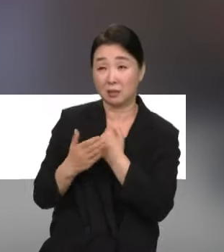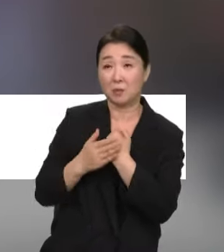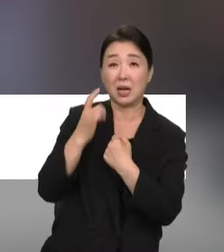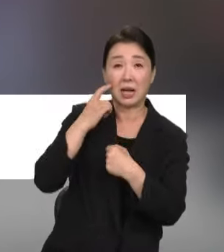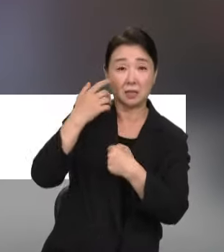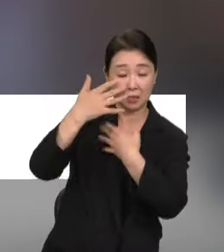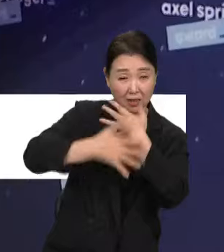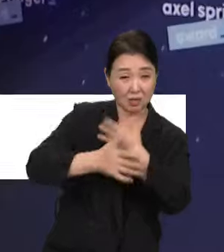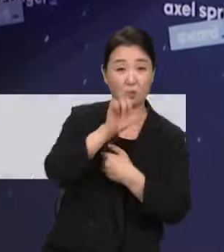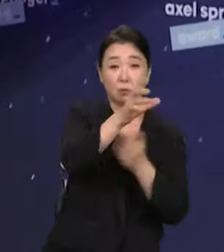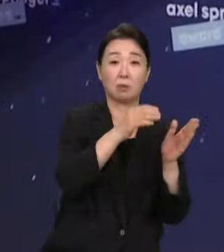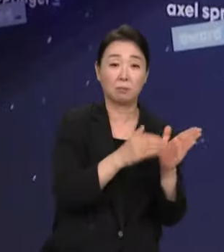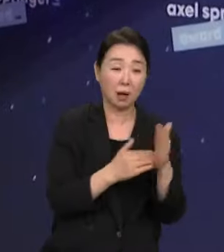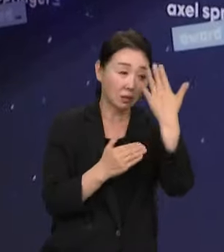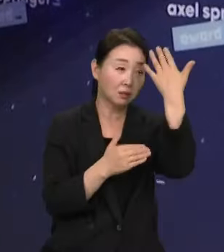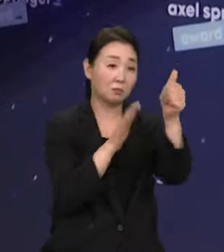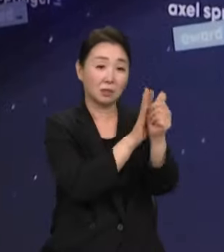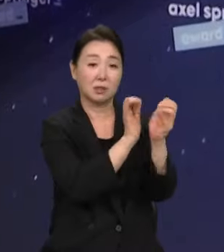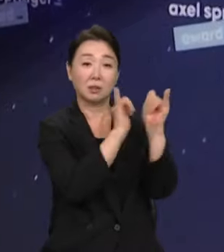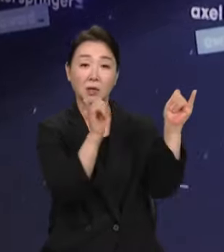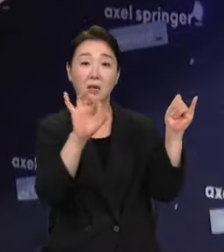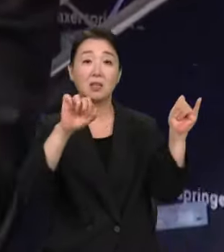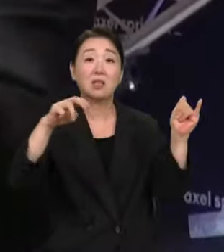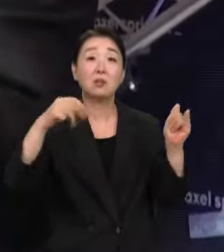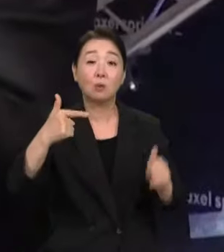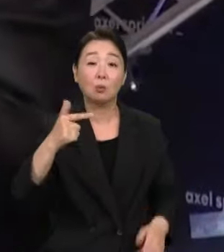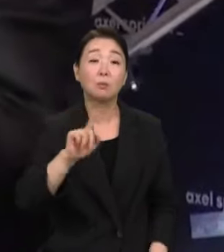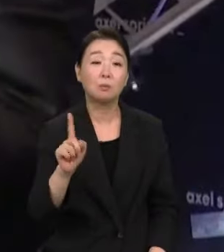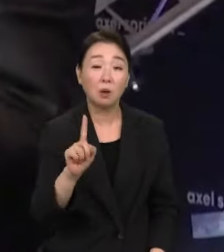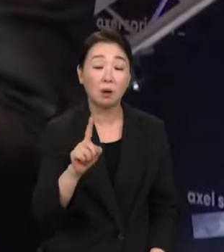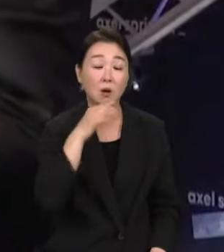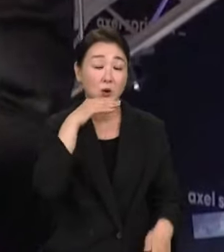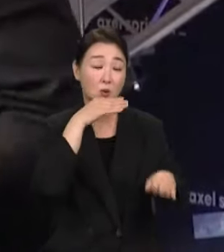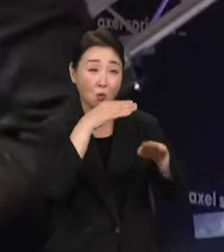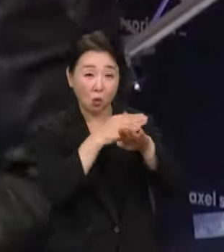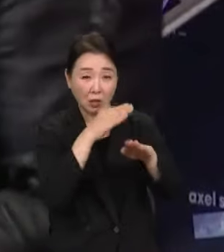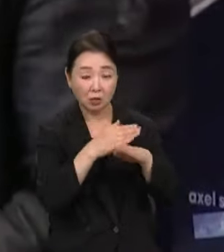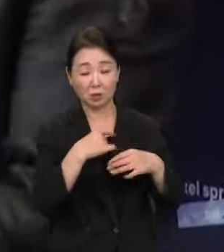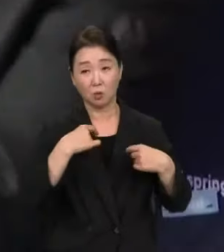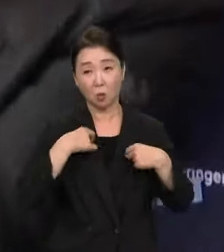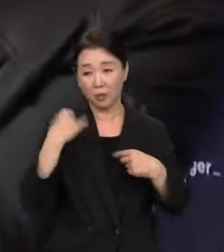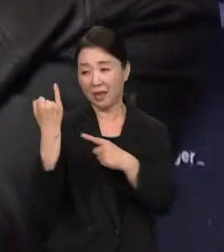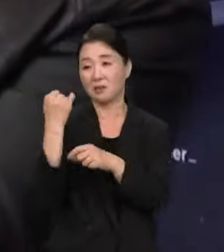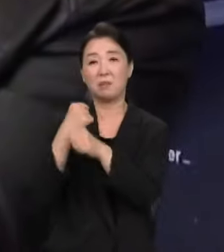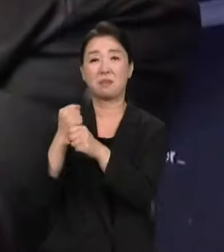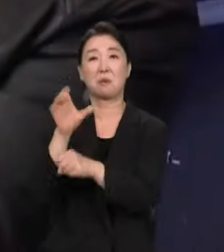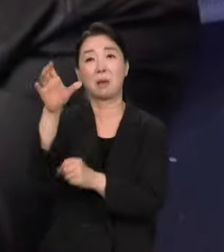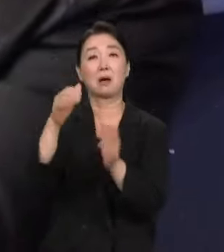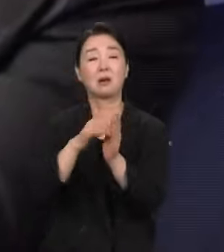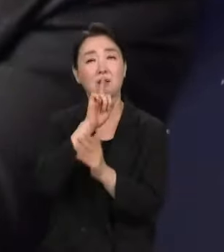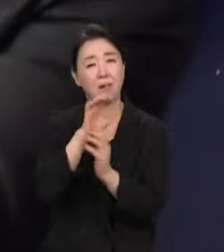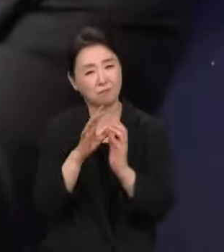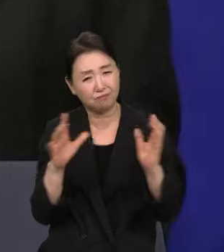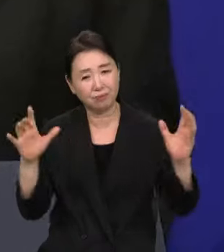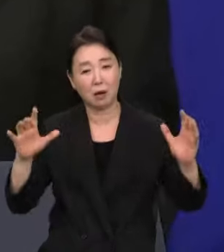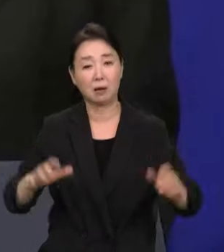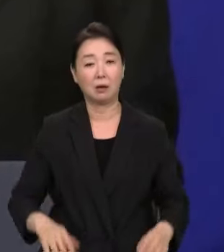직접 올렸고 트럼프의 지지자인 일론 머스크 역시 공산주의 군복 차림의 해리스를 만들어 올려 논란이